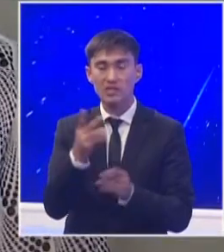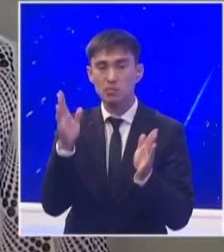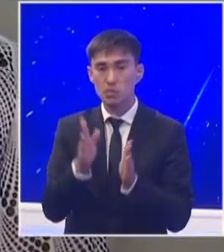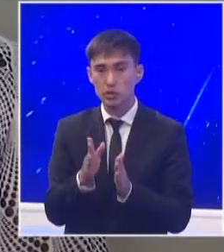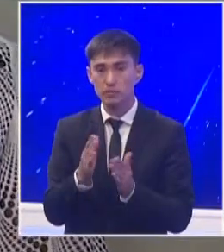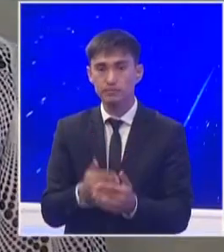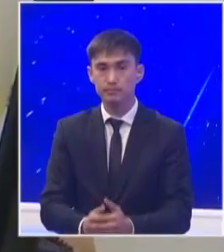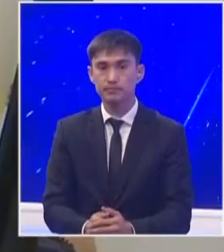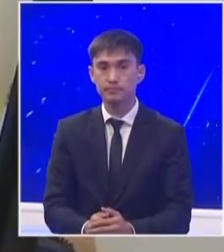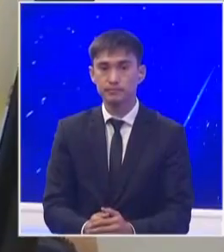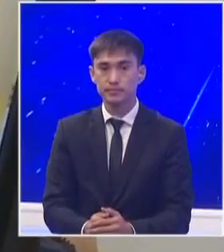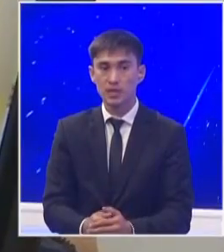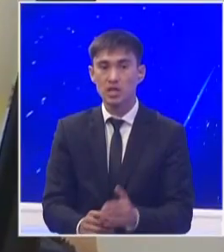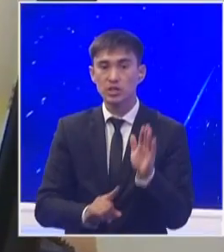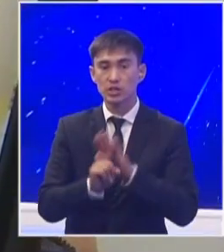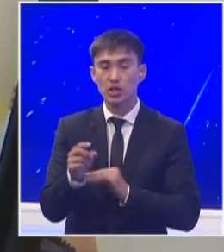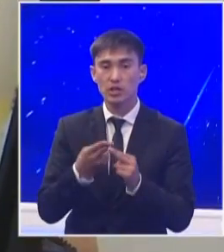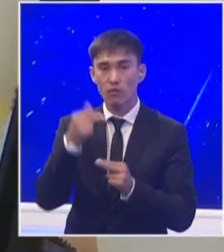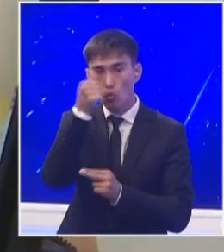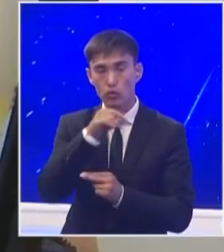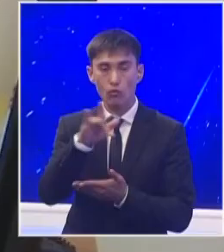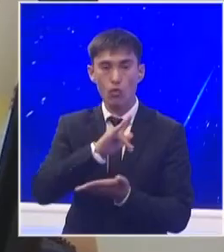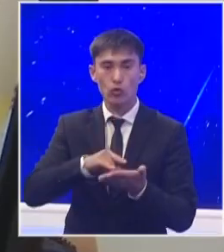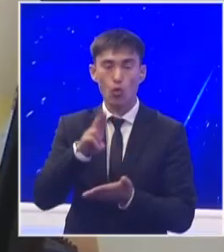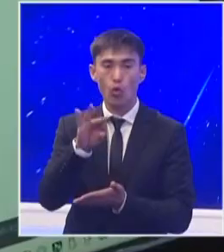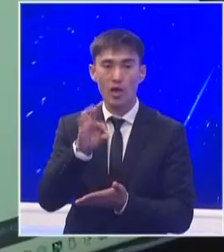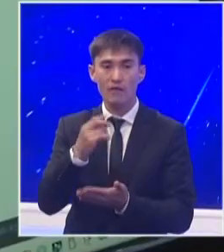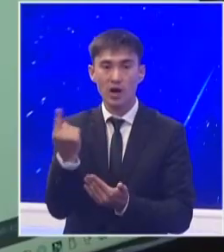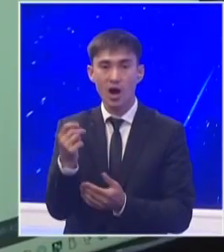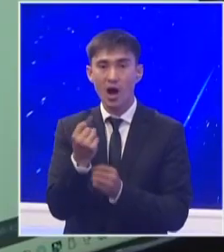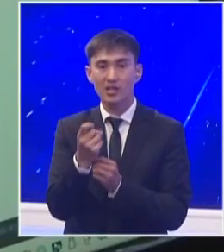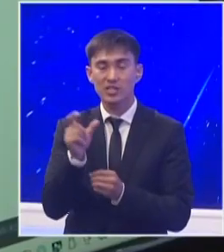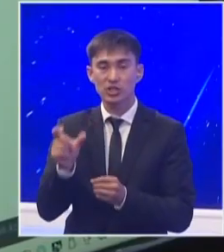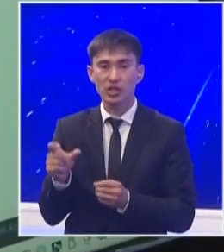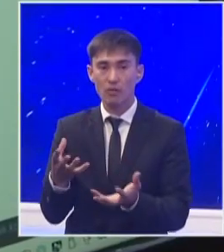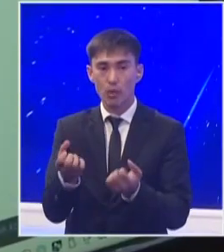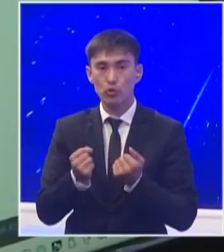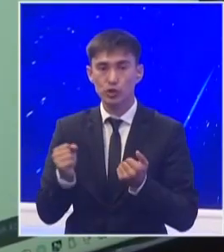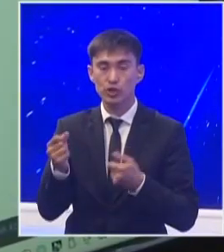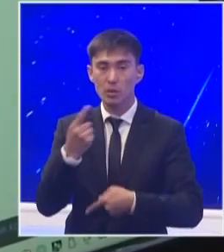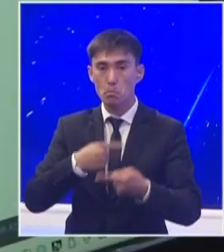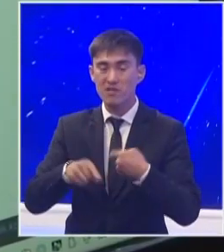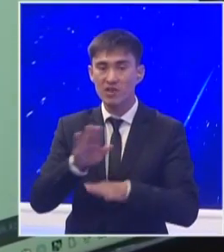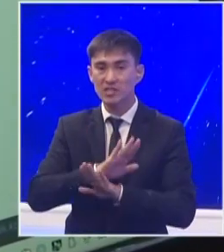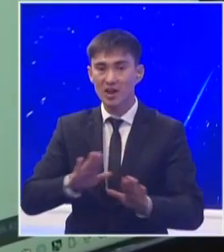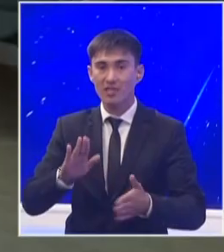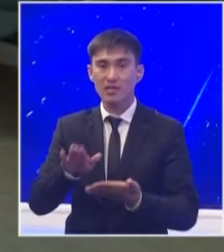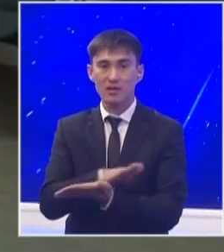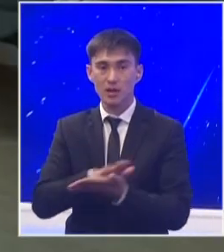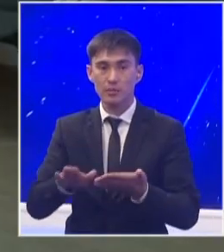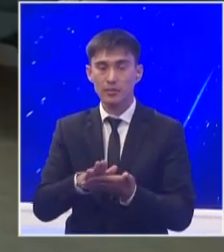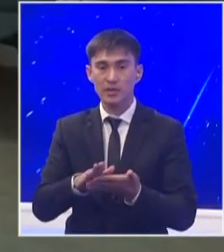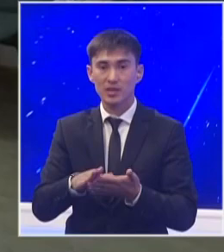меньше. С начала этого года в городе Кунаев уже 11 человек получили безвозвратные гранты в рамках